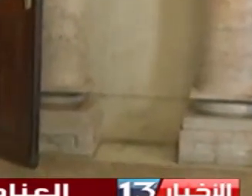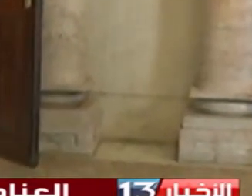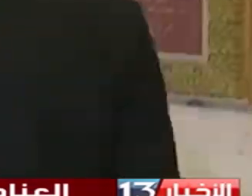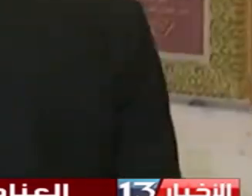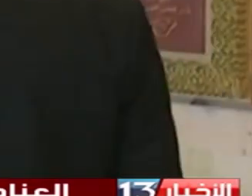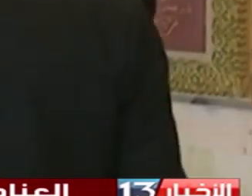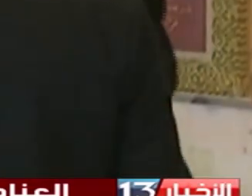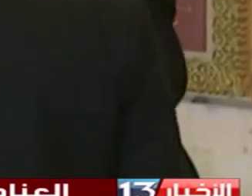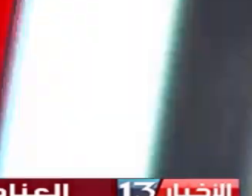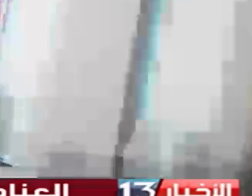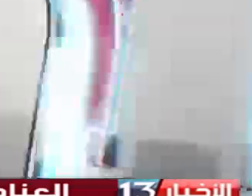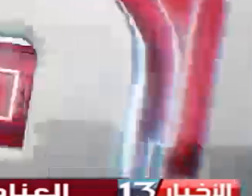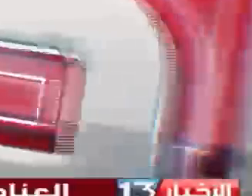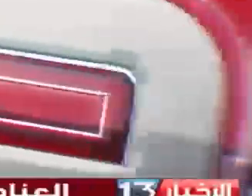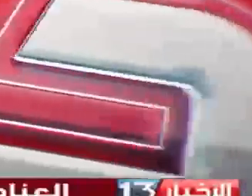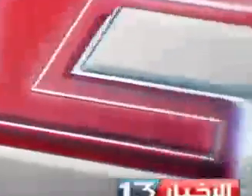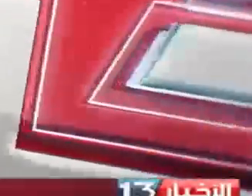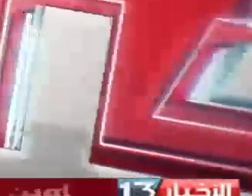القادمه